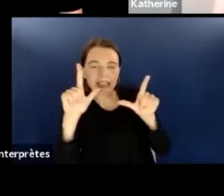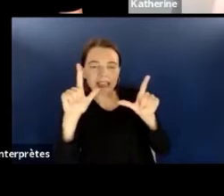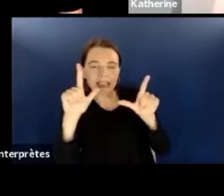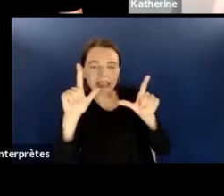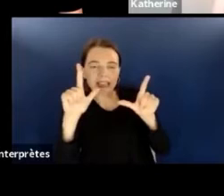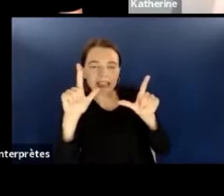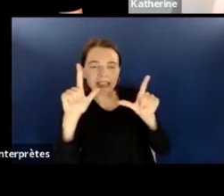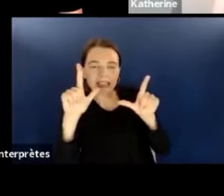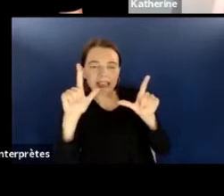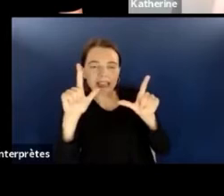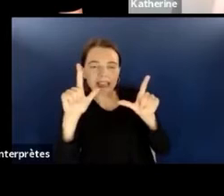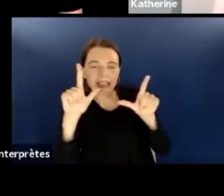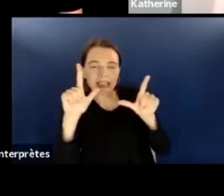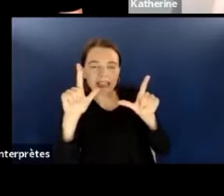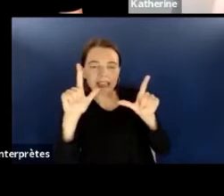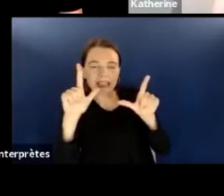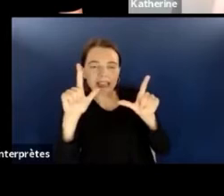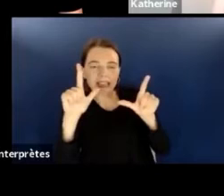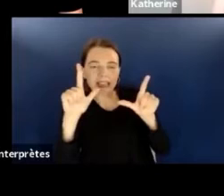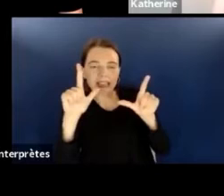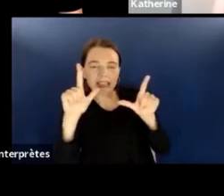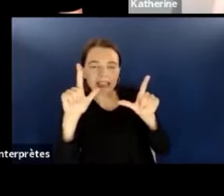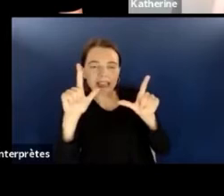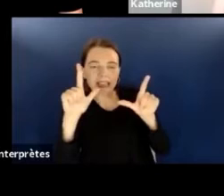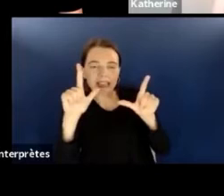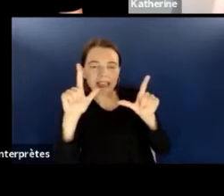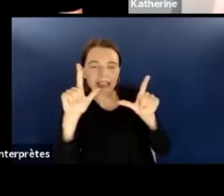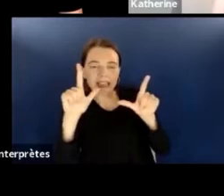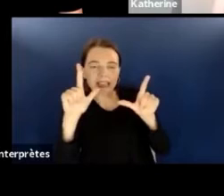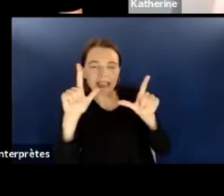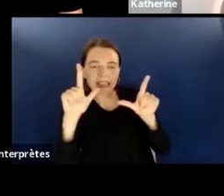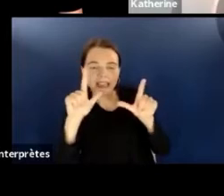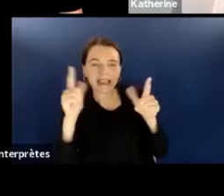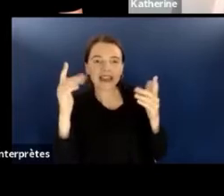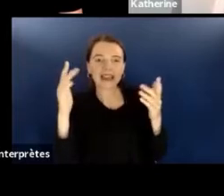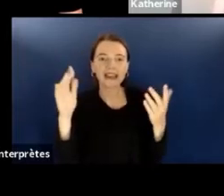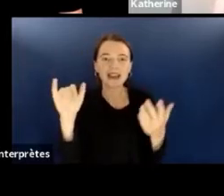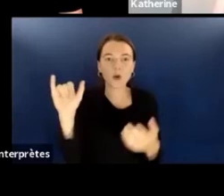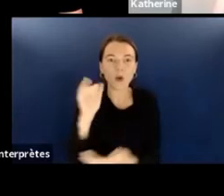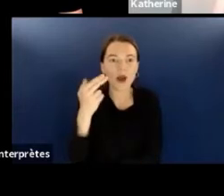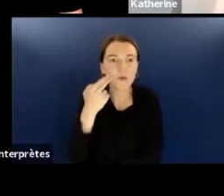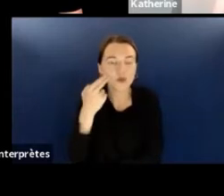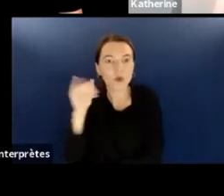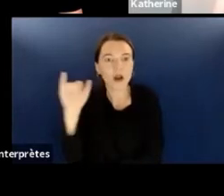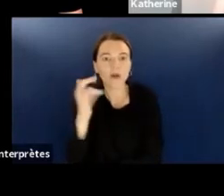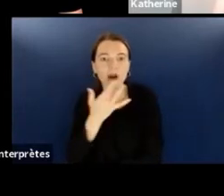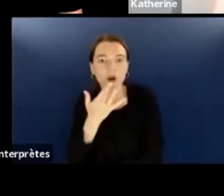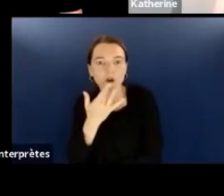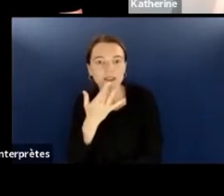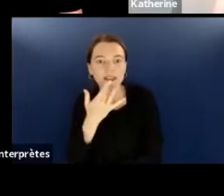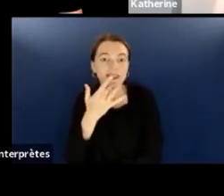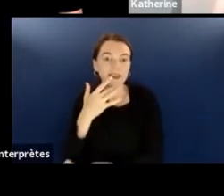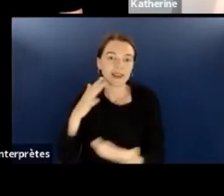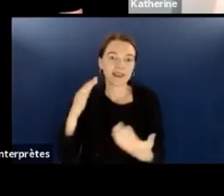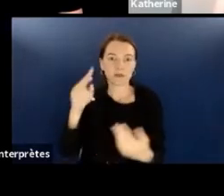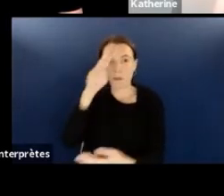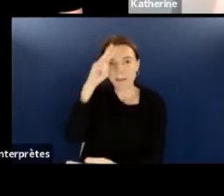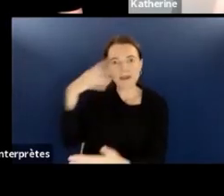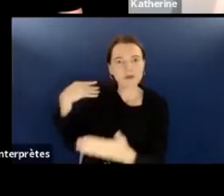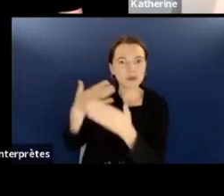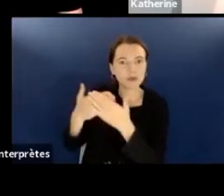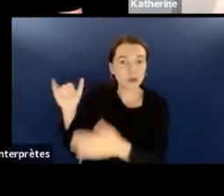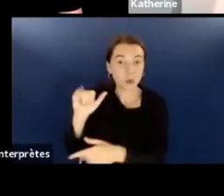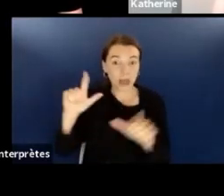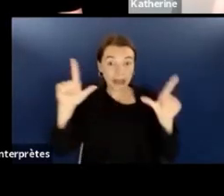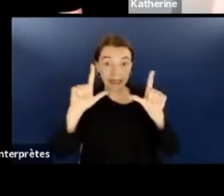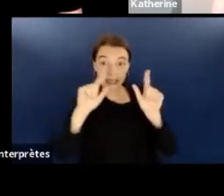d'avoir la nécessité d'avoir un écran immense pour voir des infos. Quels étaient les canaux? Est-ce qu'ils regardaient la télévision